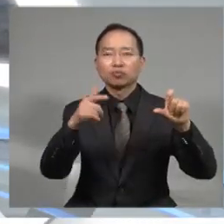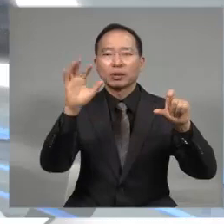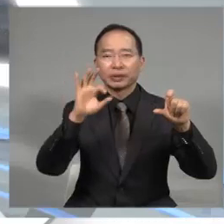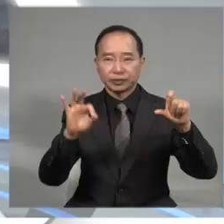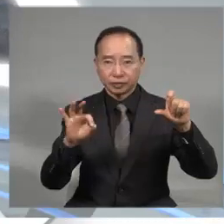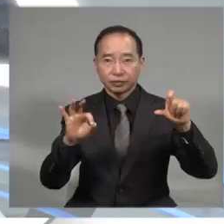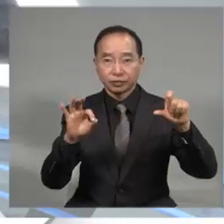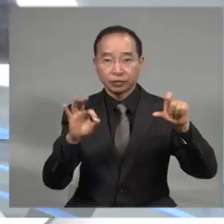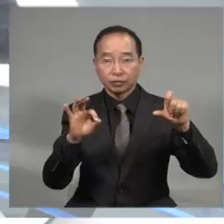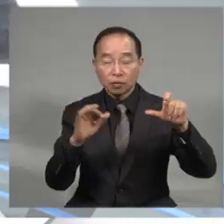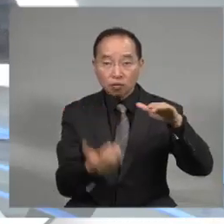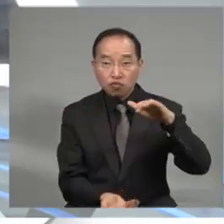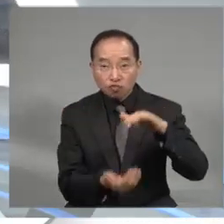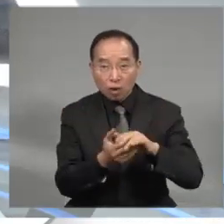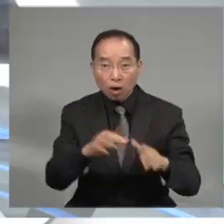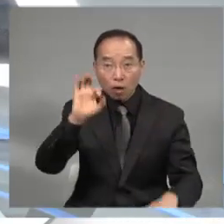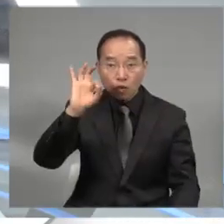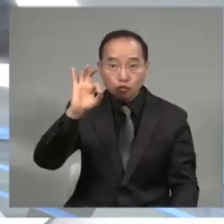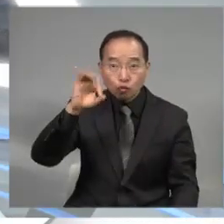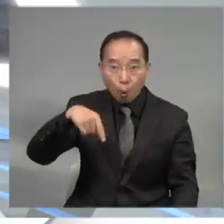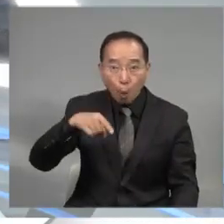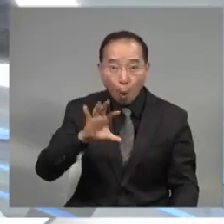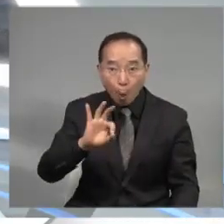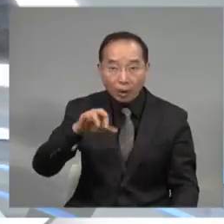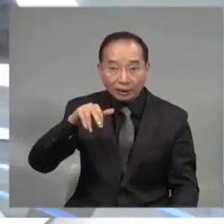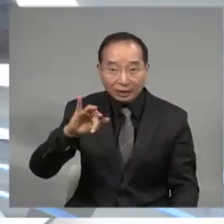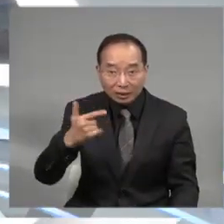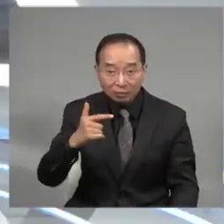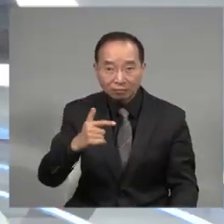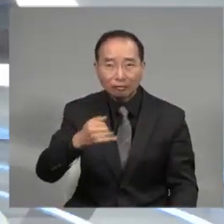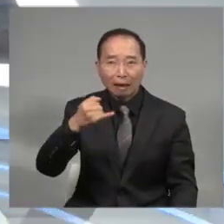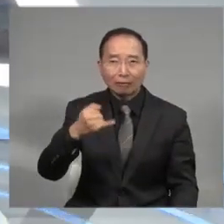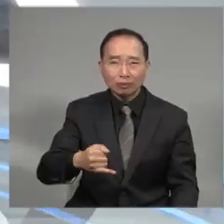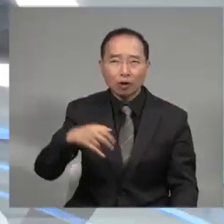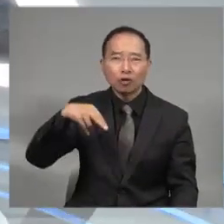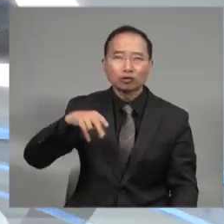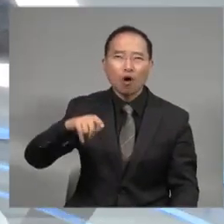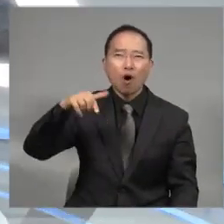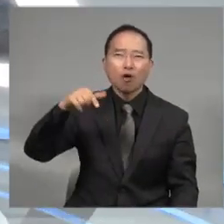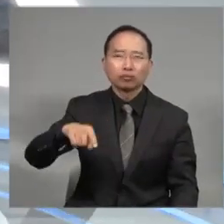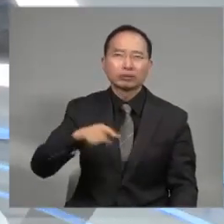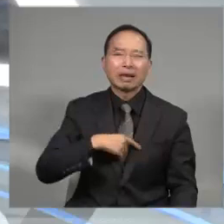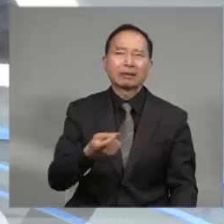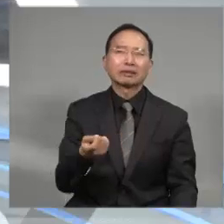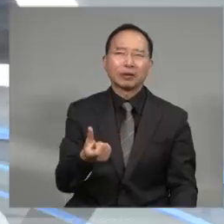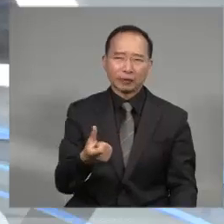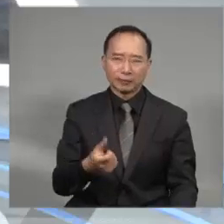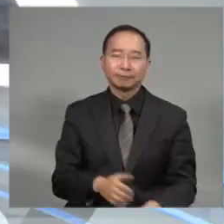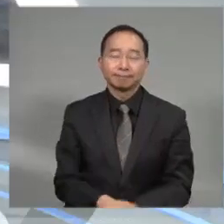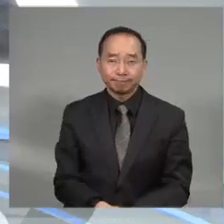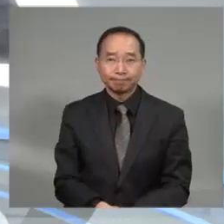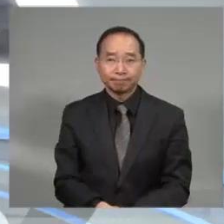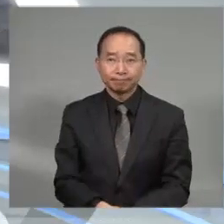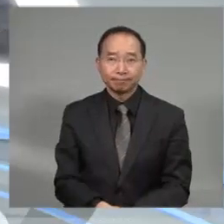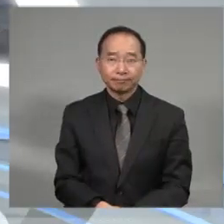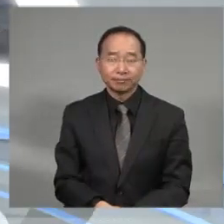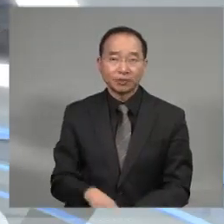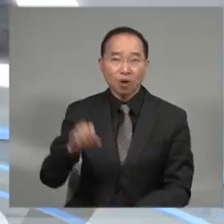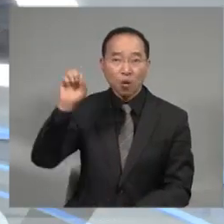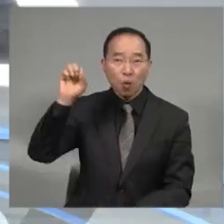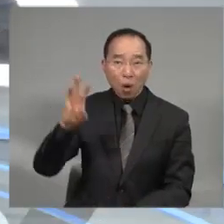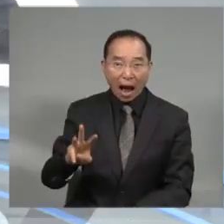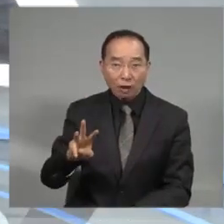나왔고요. 최고는 옹진군, 그리고 최저는 서구 지역으로 나왔습니다. 다음